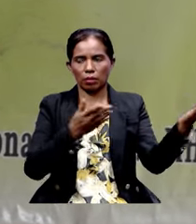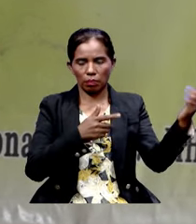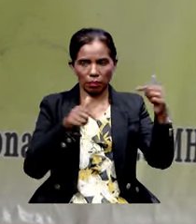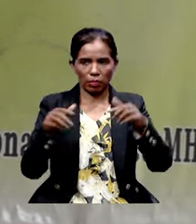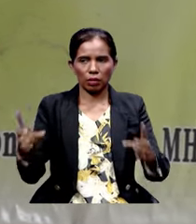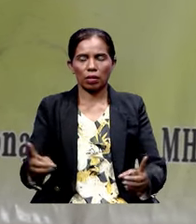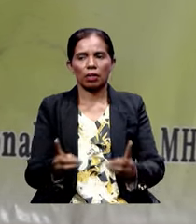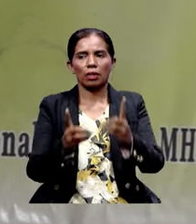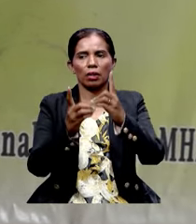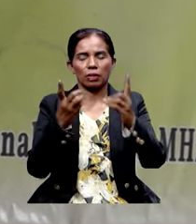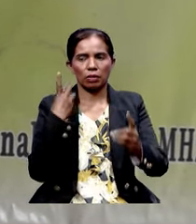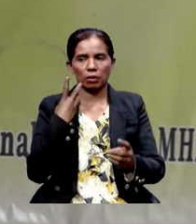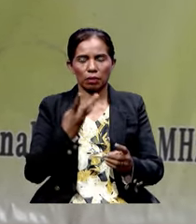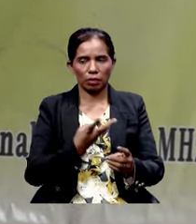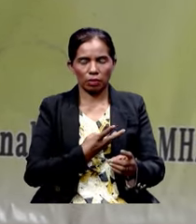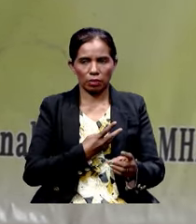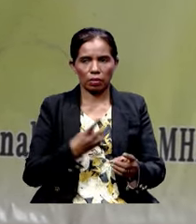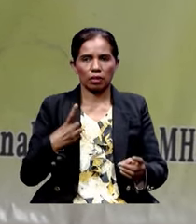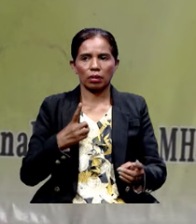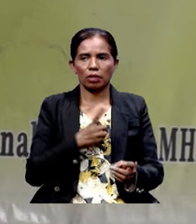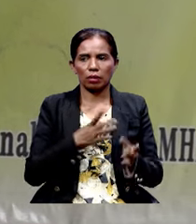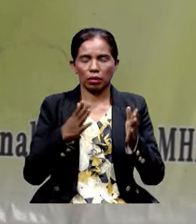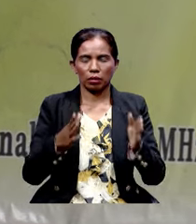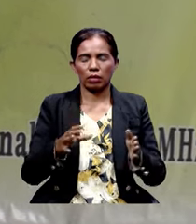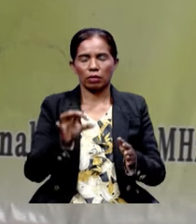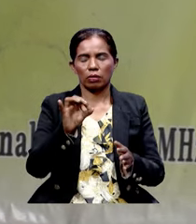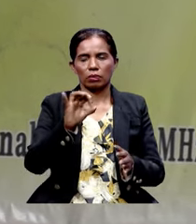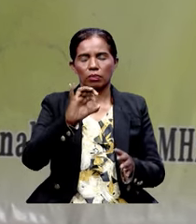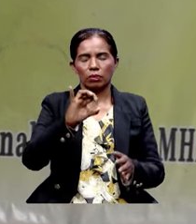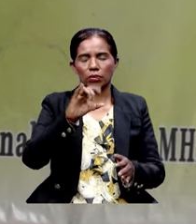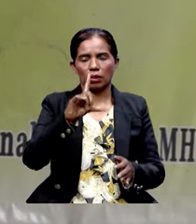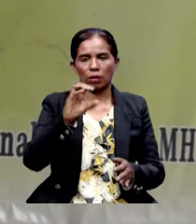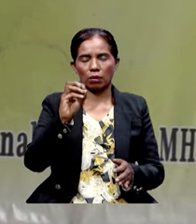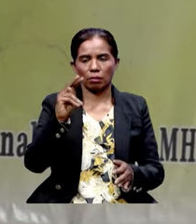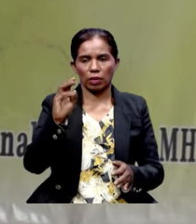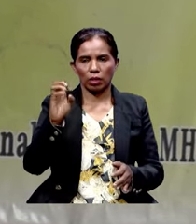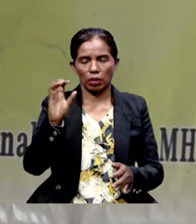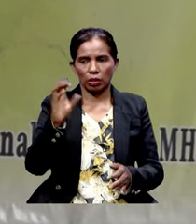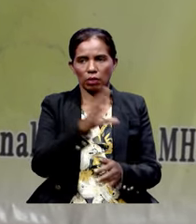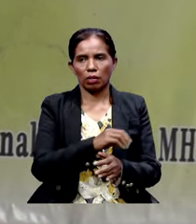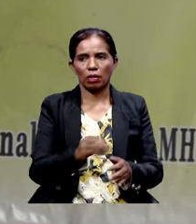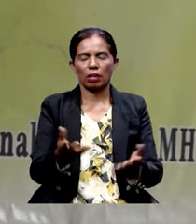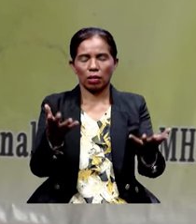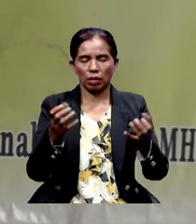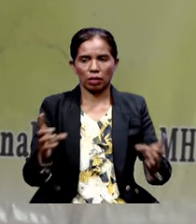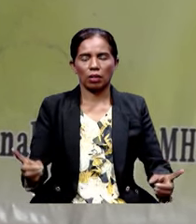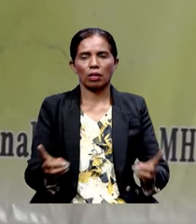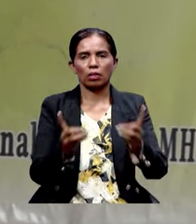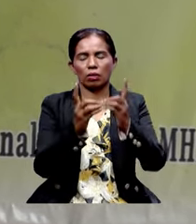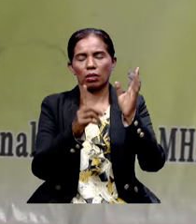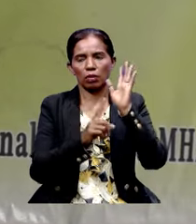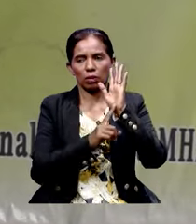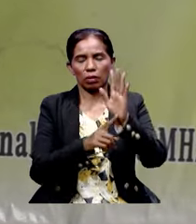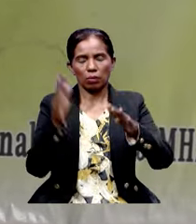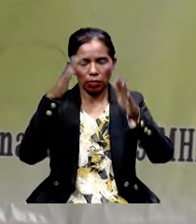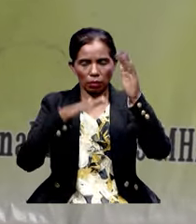hasuru itinias deputado senior Firmino Teke ma buka dalang ku hindorong hakarak mai hato asirnya